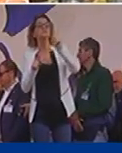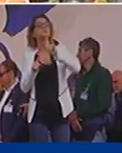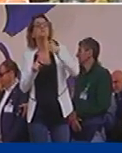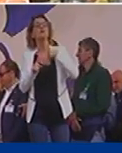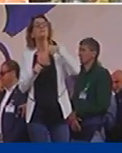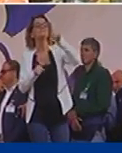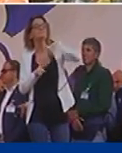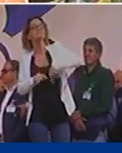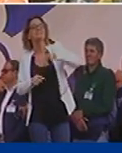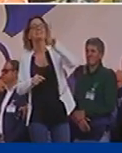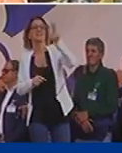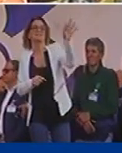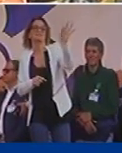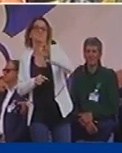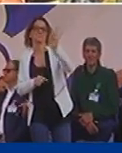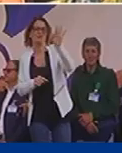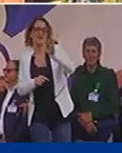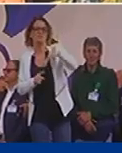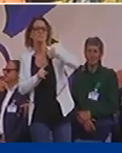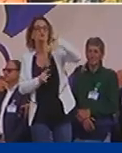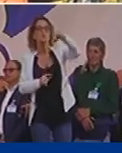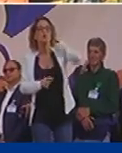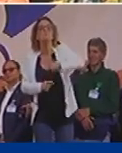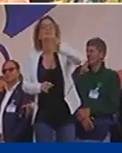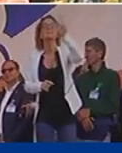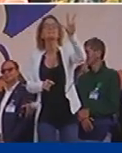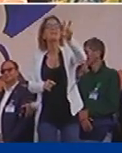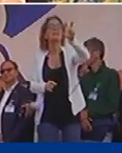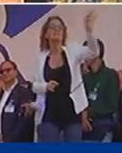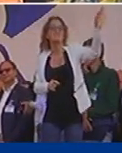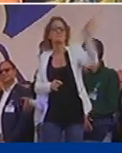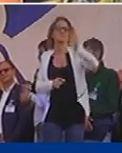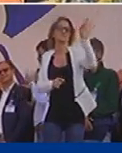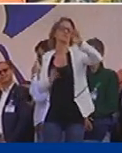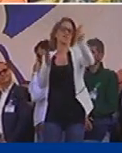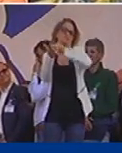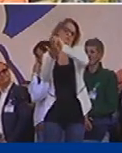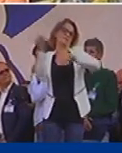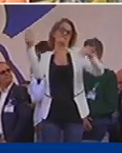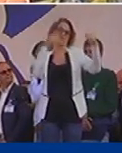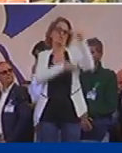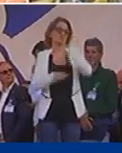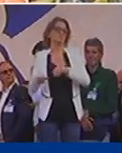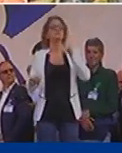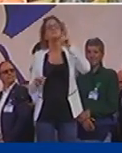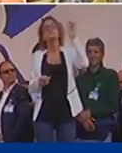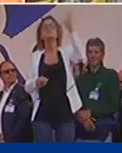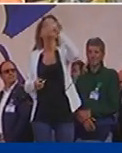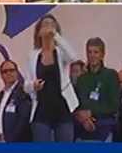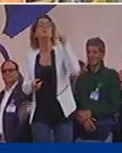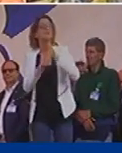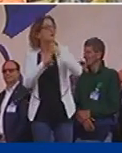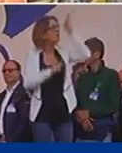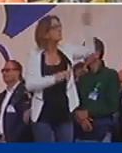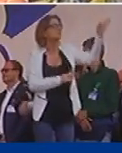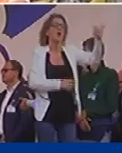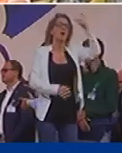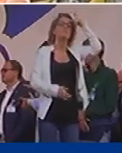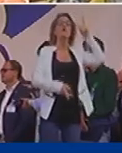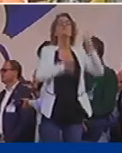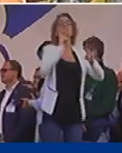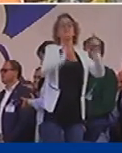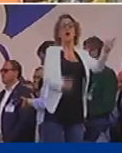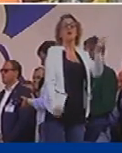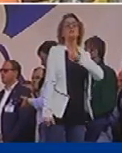13%, noi prendiamo il 30% dei voti e se serve andiamo a governare anche da